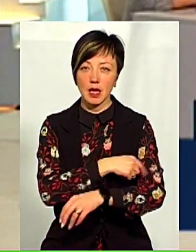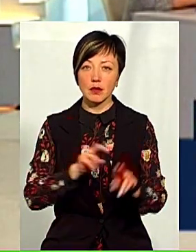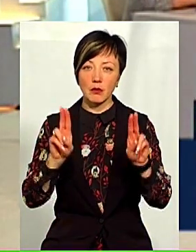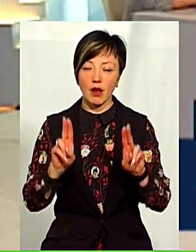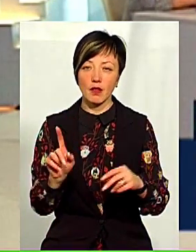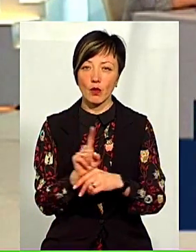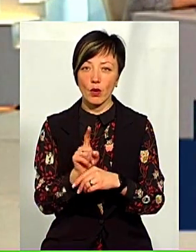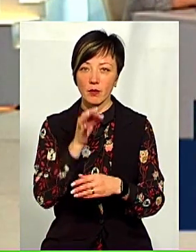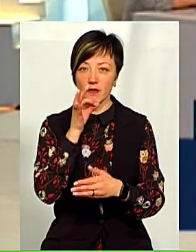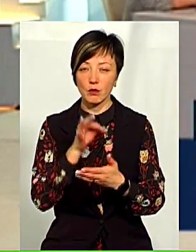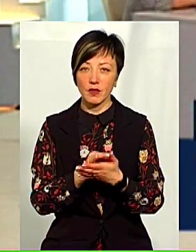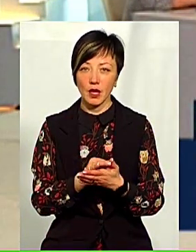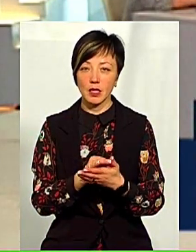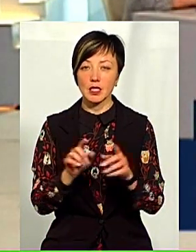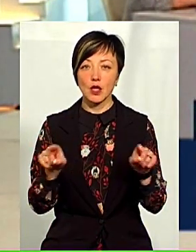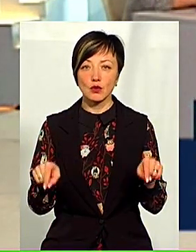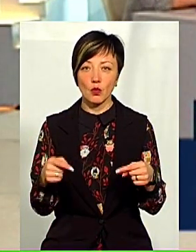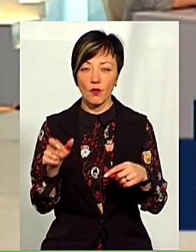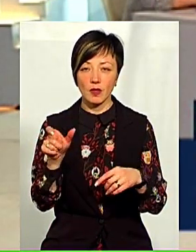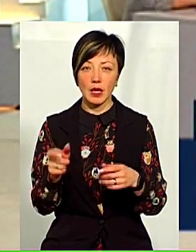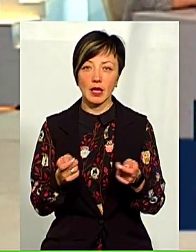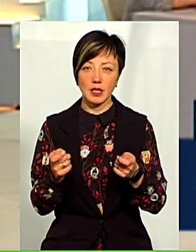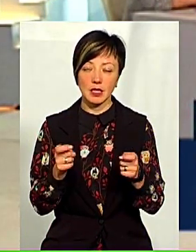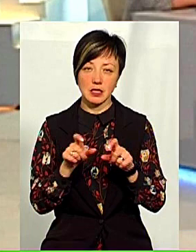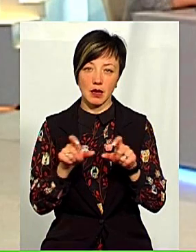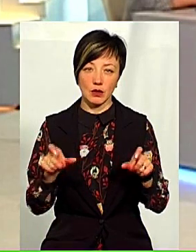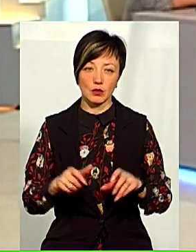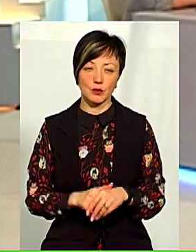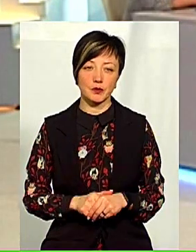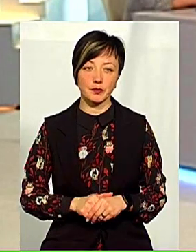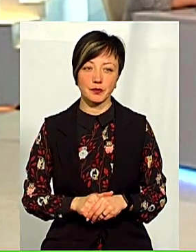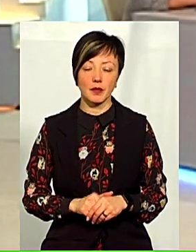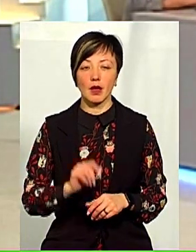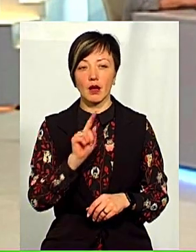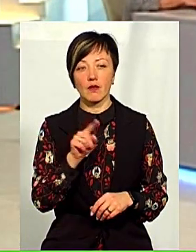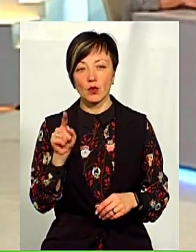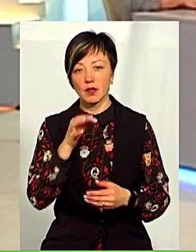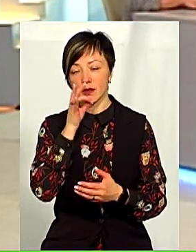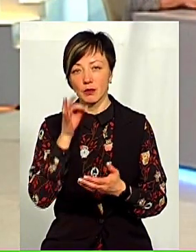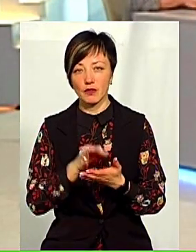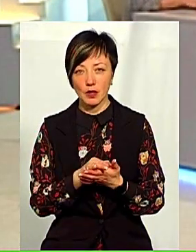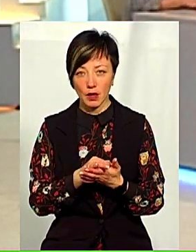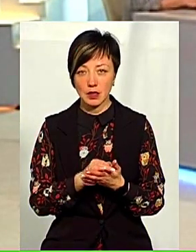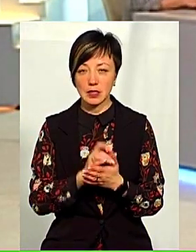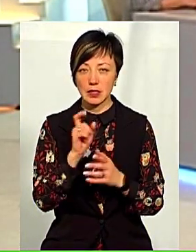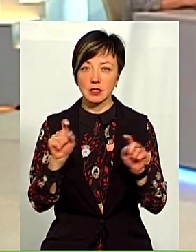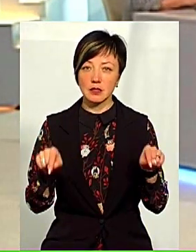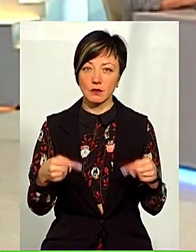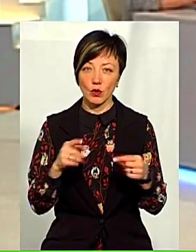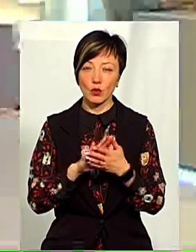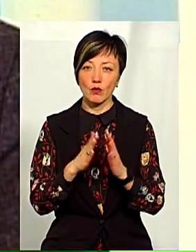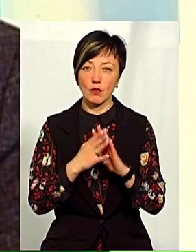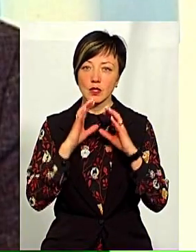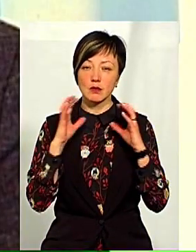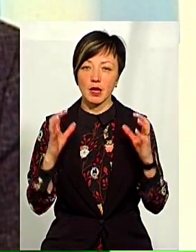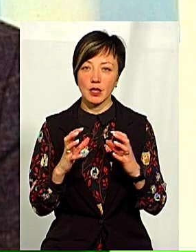і норм відповідає засновник і керівник закладу освіти. Вони ж відповідають і за створення умов для